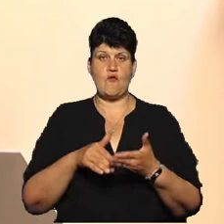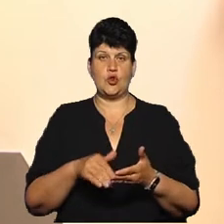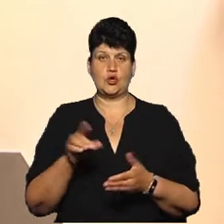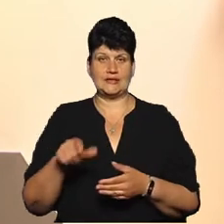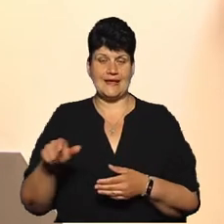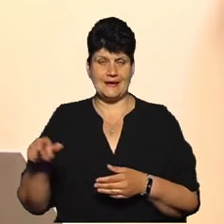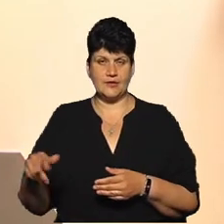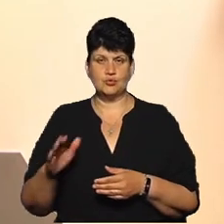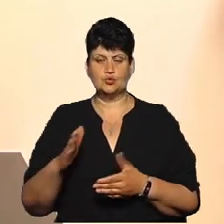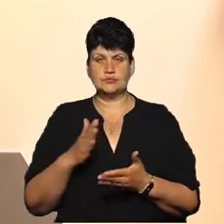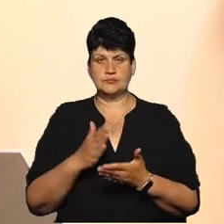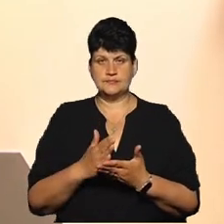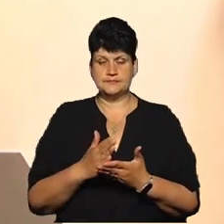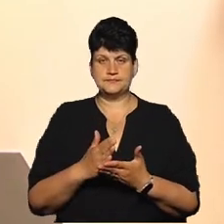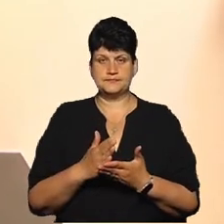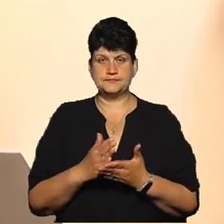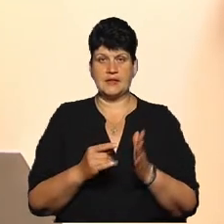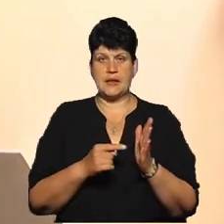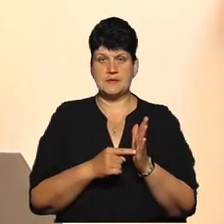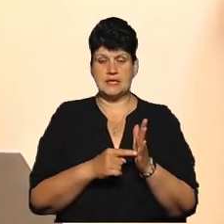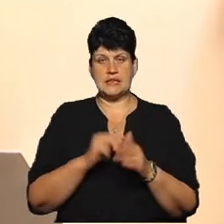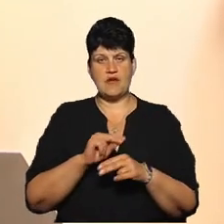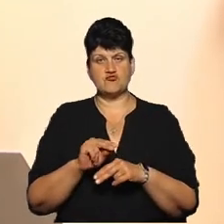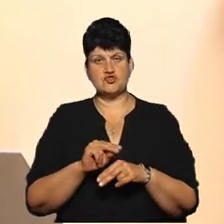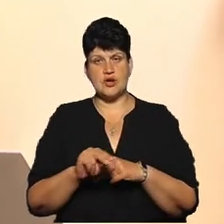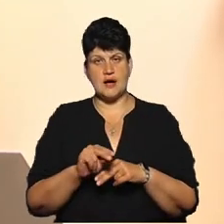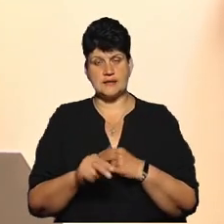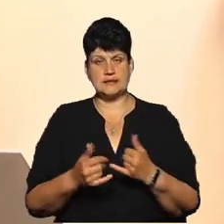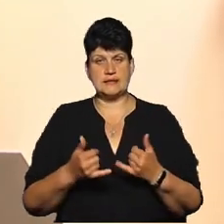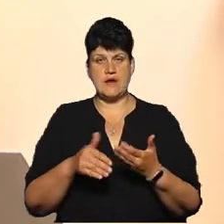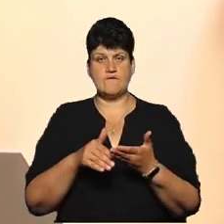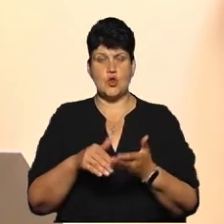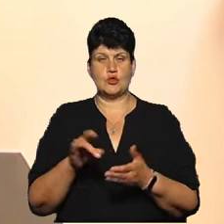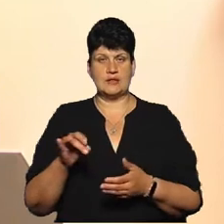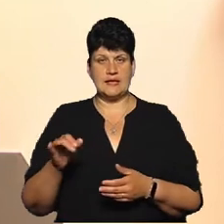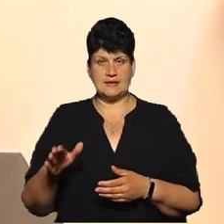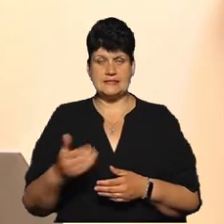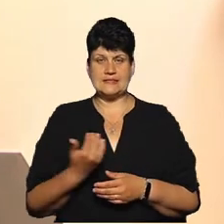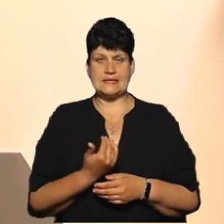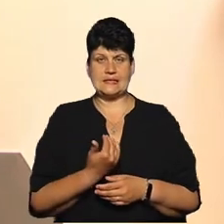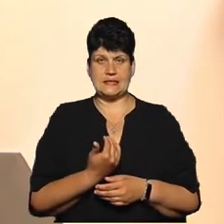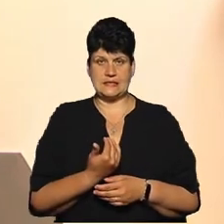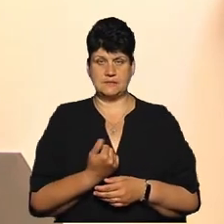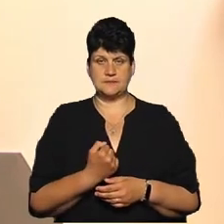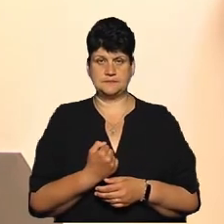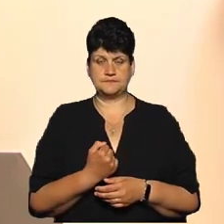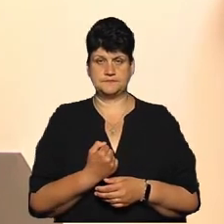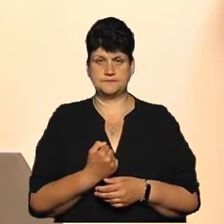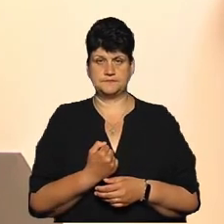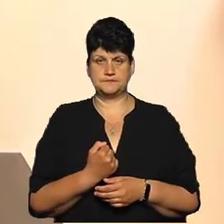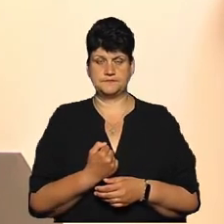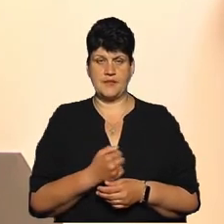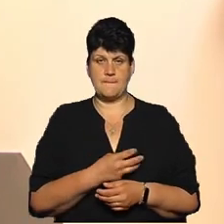які мають на меті навчання для волонтерів теж за їхніми, якби за їхнім бажанням. Тобто